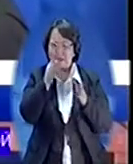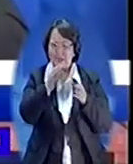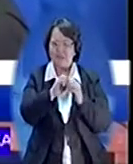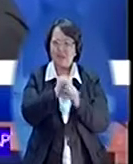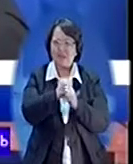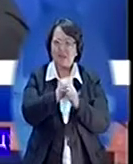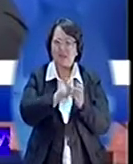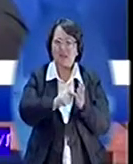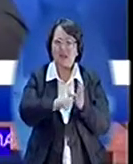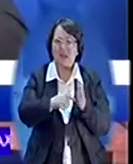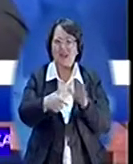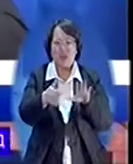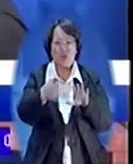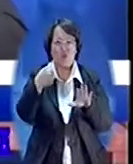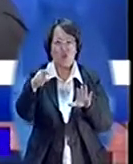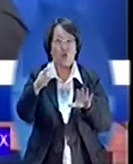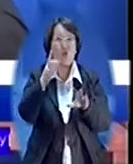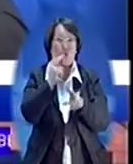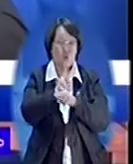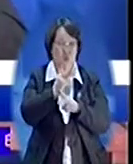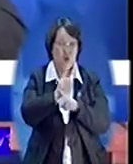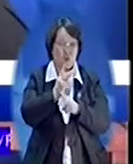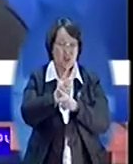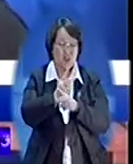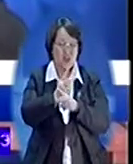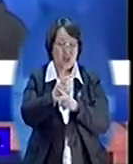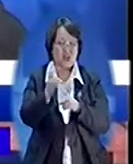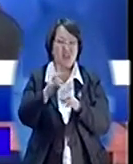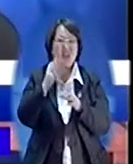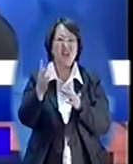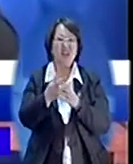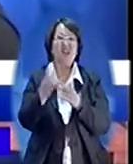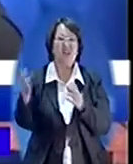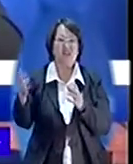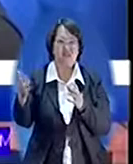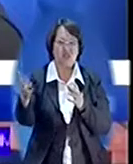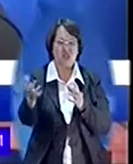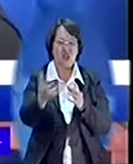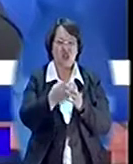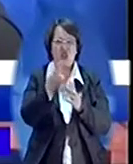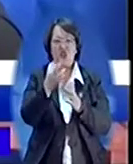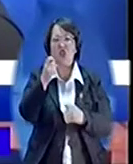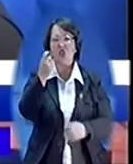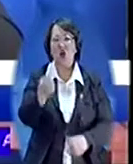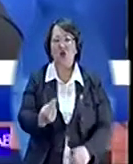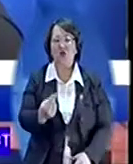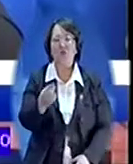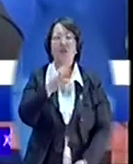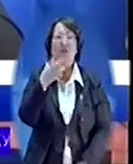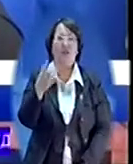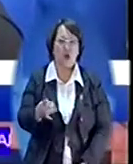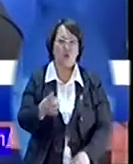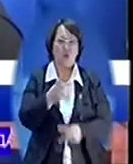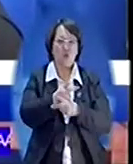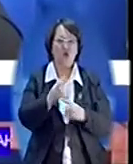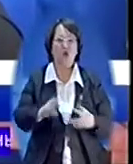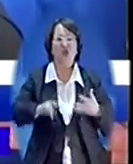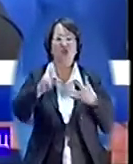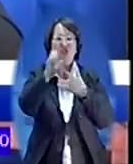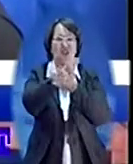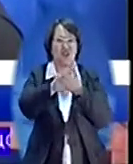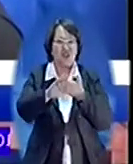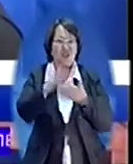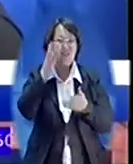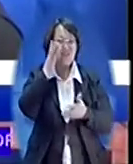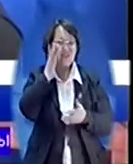хуулиудыг бол бас нэгтгсэн юм цогц байдлаар бас энэ хуулийн өөрчлөлтийн шинжилсэн найруулгыг бол засгийн газрын